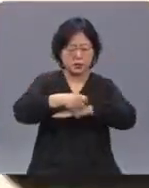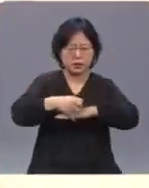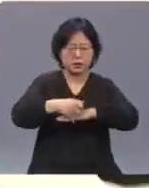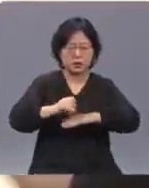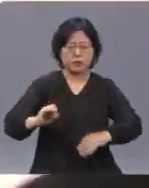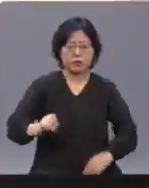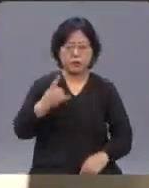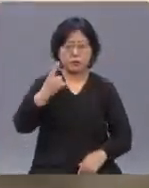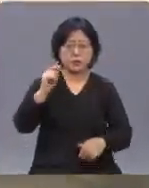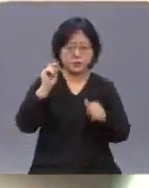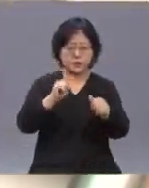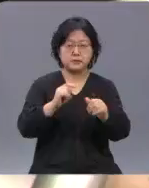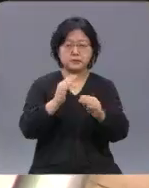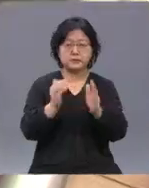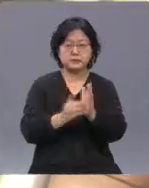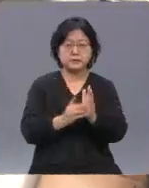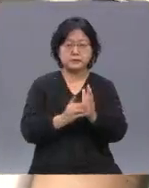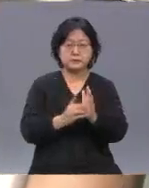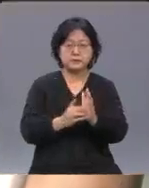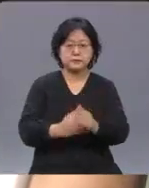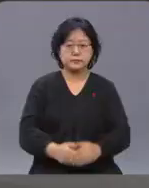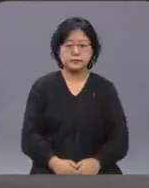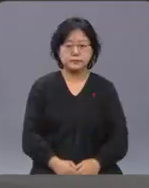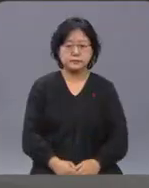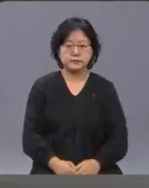것도 원인으로 지적됐습니다